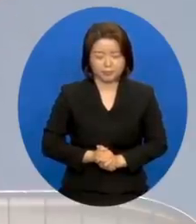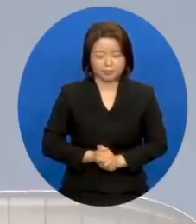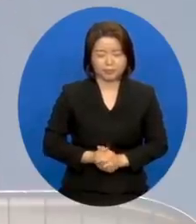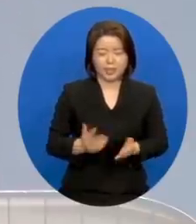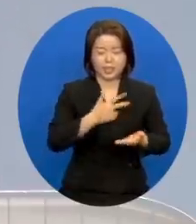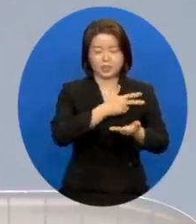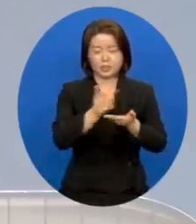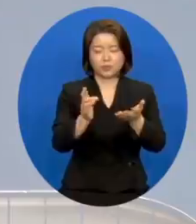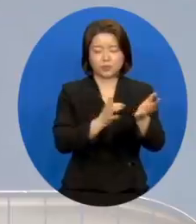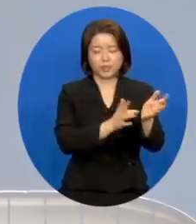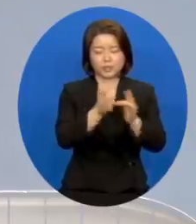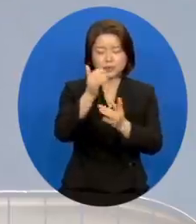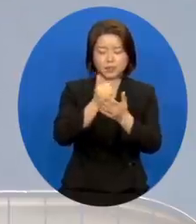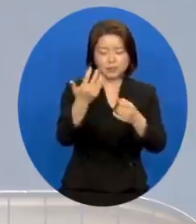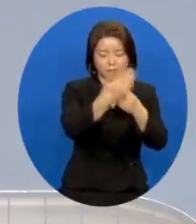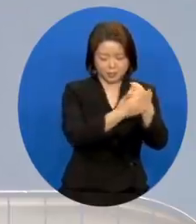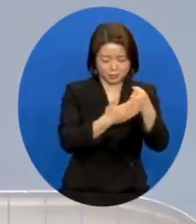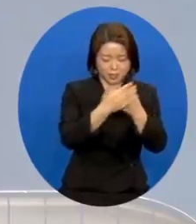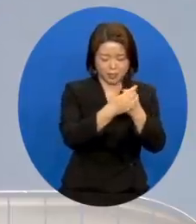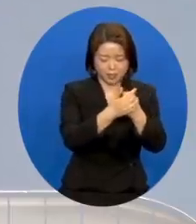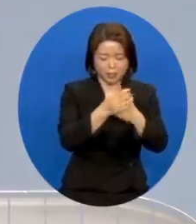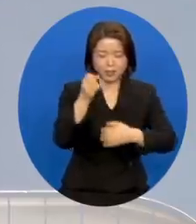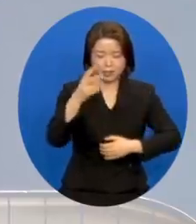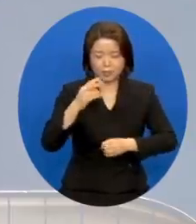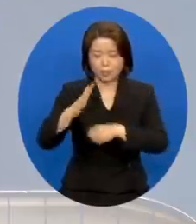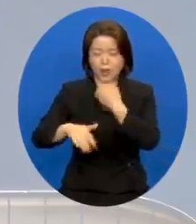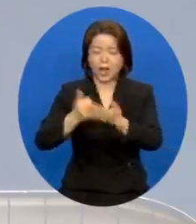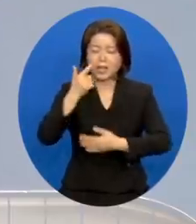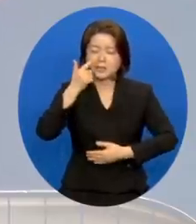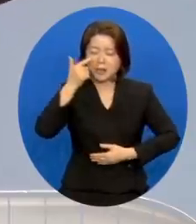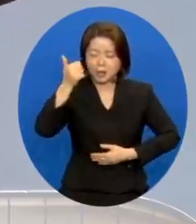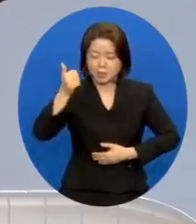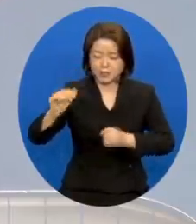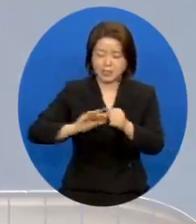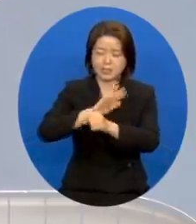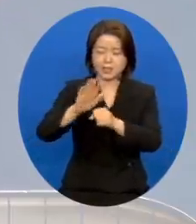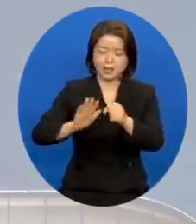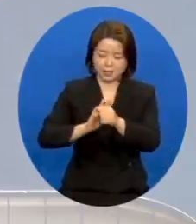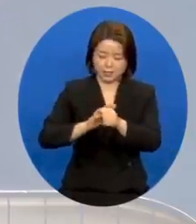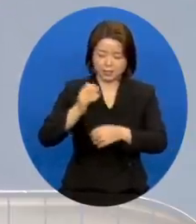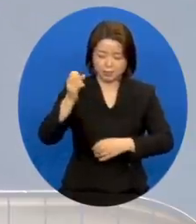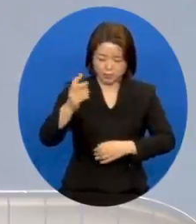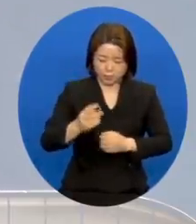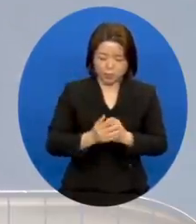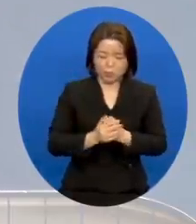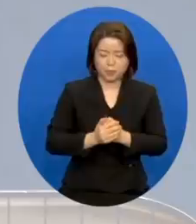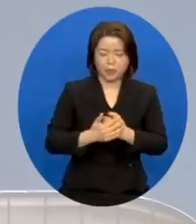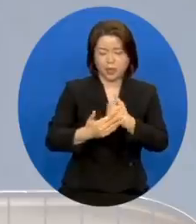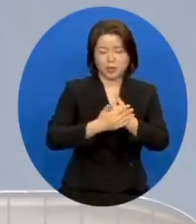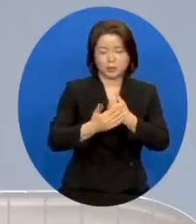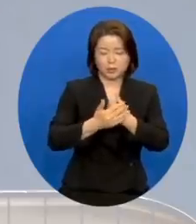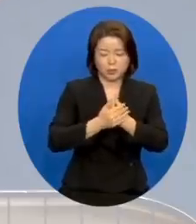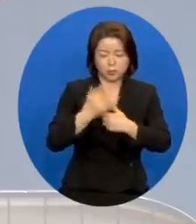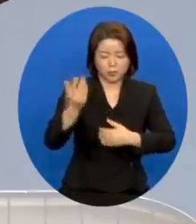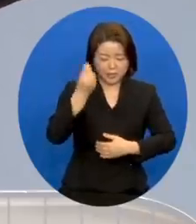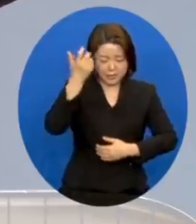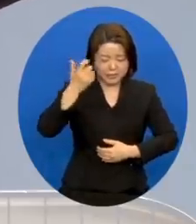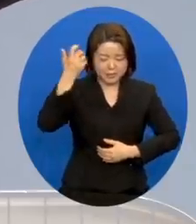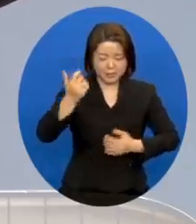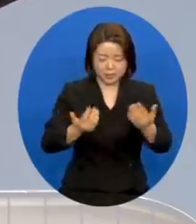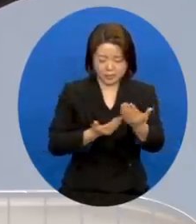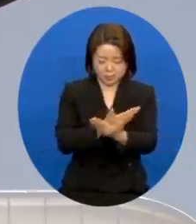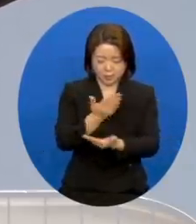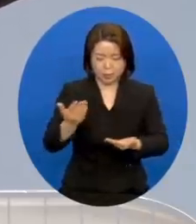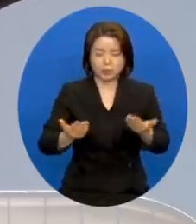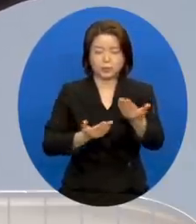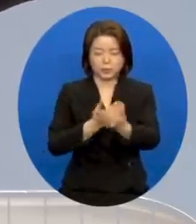주 예수님의 은혜와 하나님 아버지의 사랑 하심과 보혜사 성령의 교통